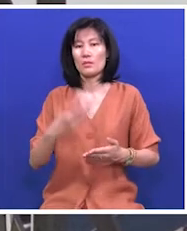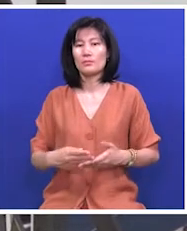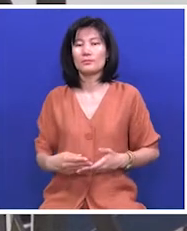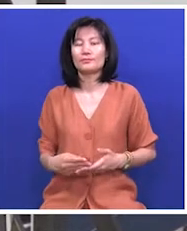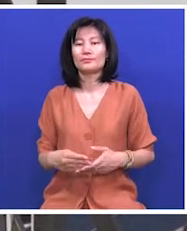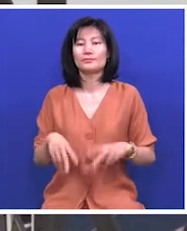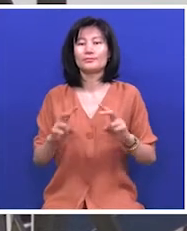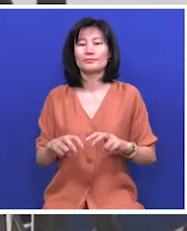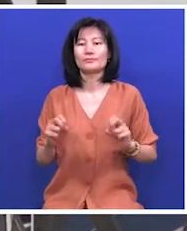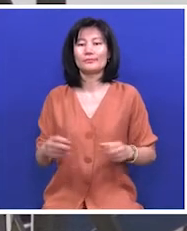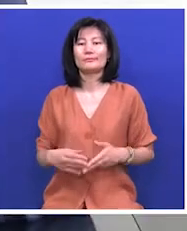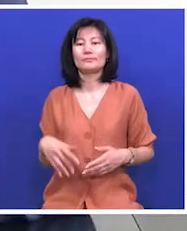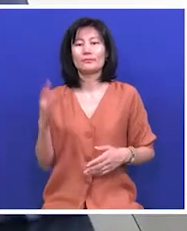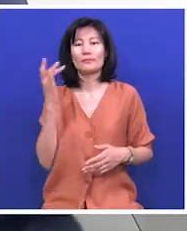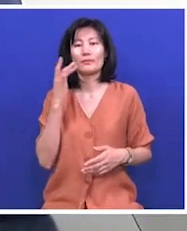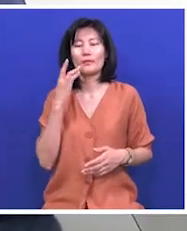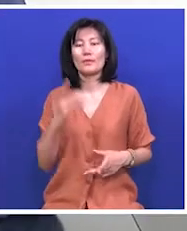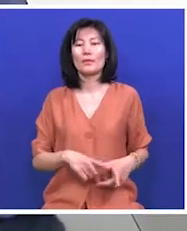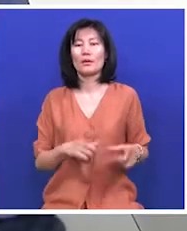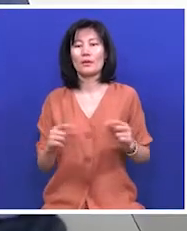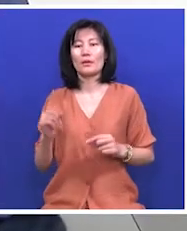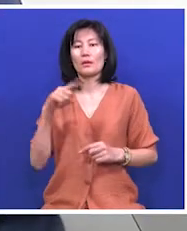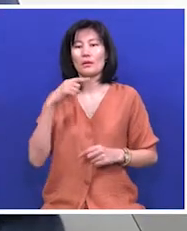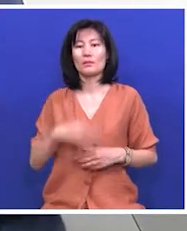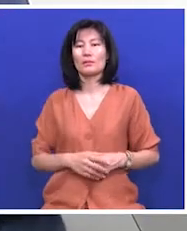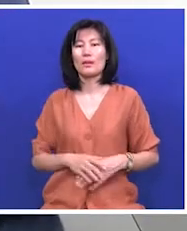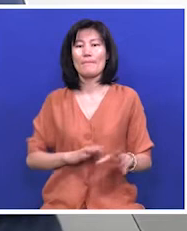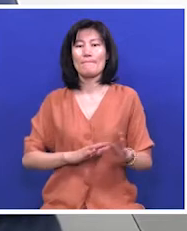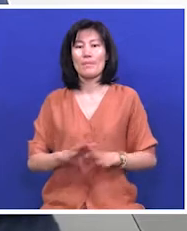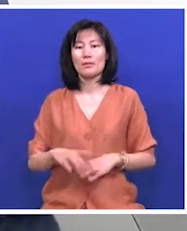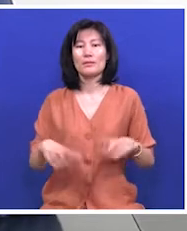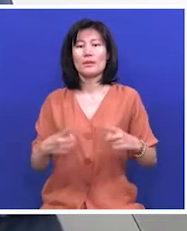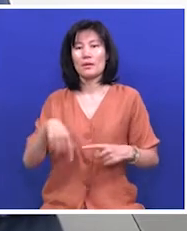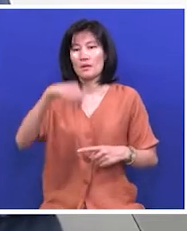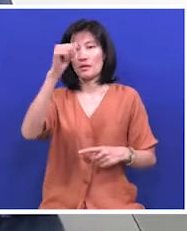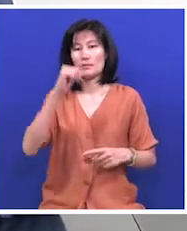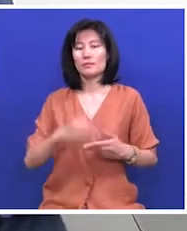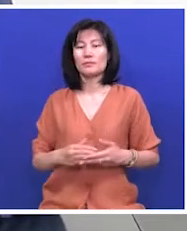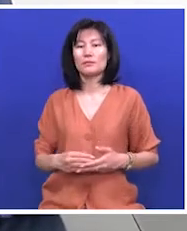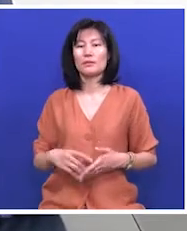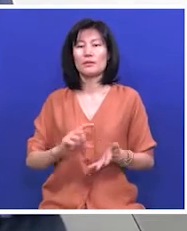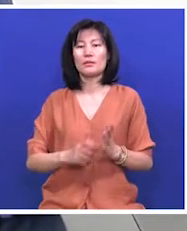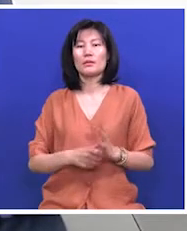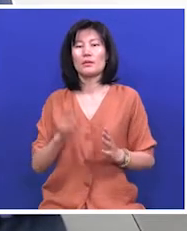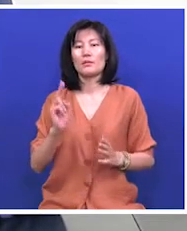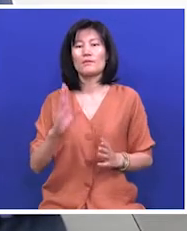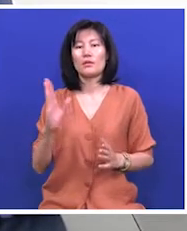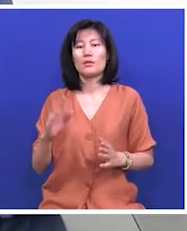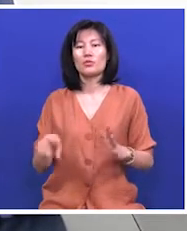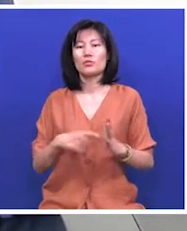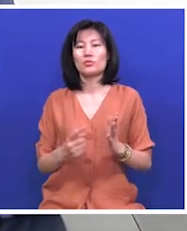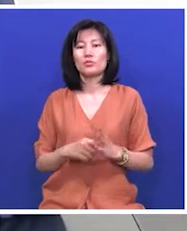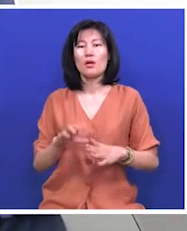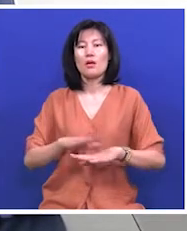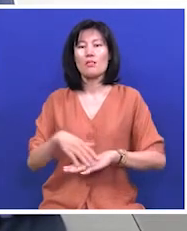қарап, мәселенің анық-қанығын анықтауға әрдайым әзір екендіктерін айтады. Біз әр ай сайын, әр квартал сайын